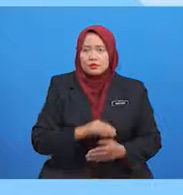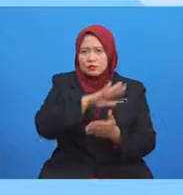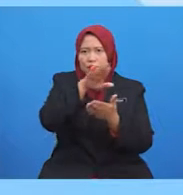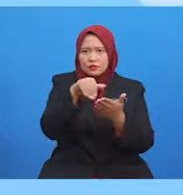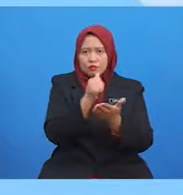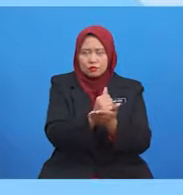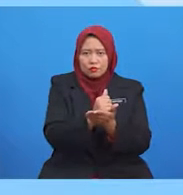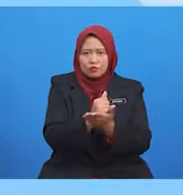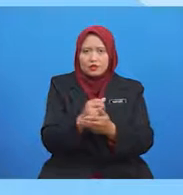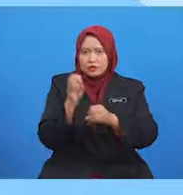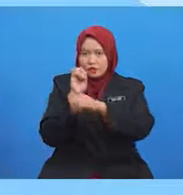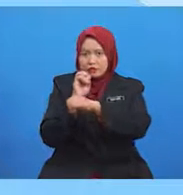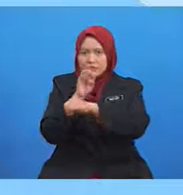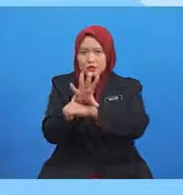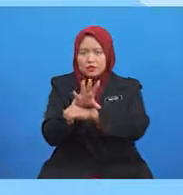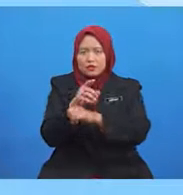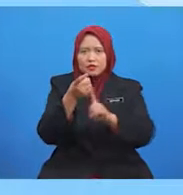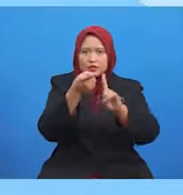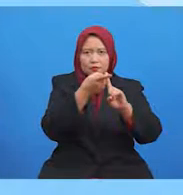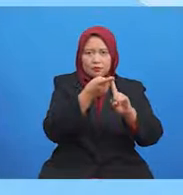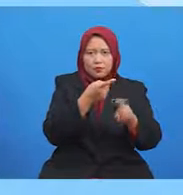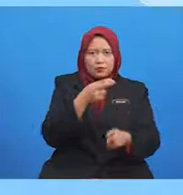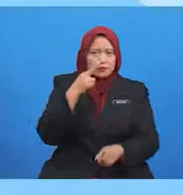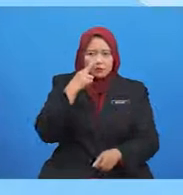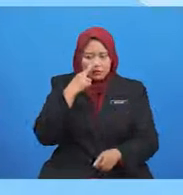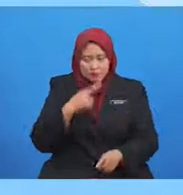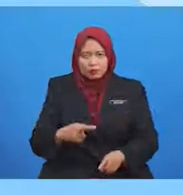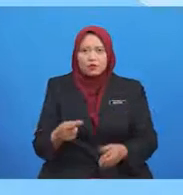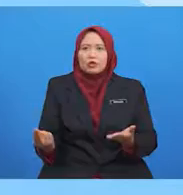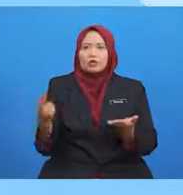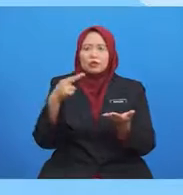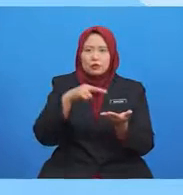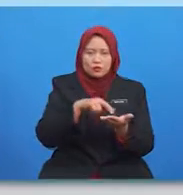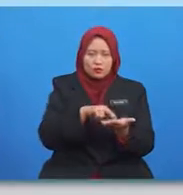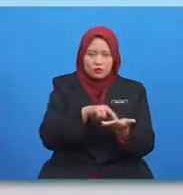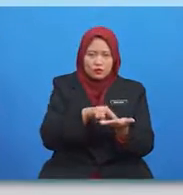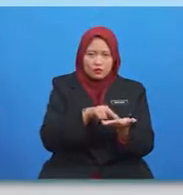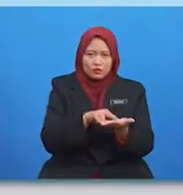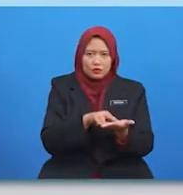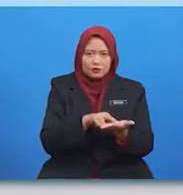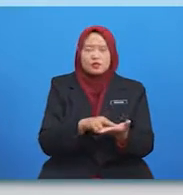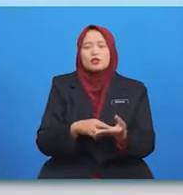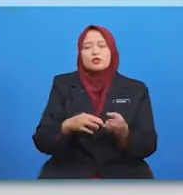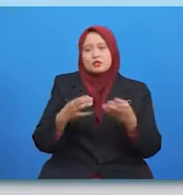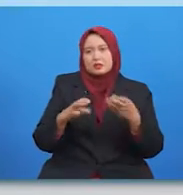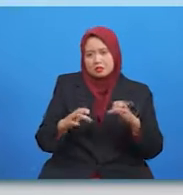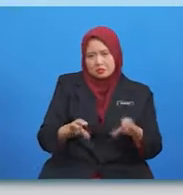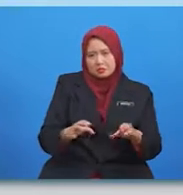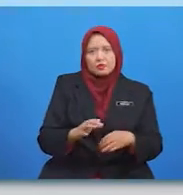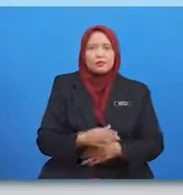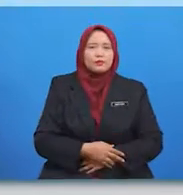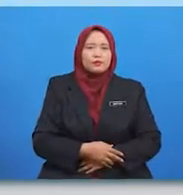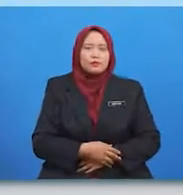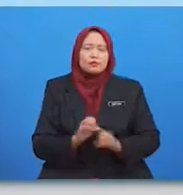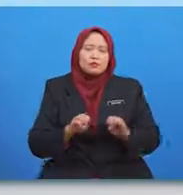terpancar daripada perebutan nukleus secara spontan. Jom kita lihat bagaimana